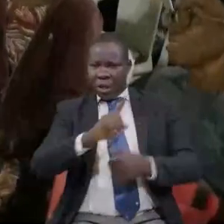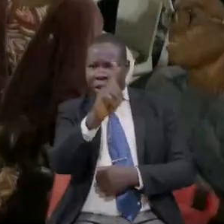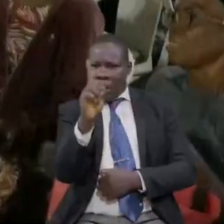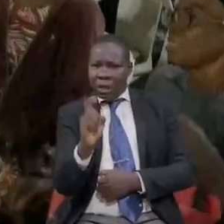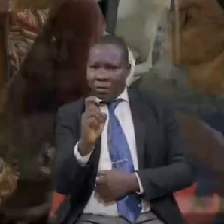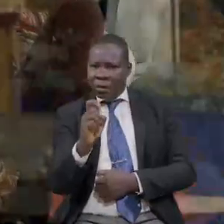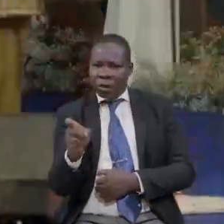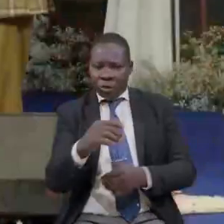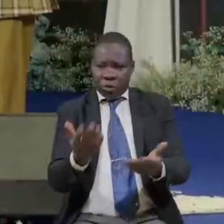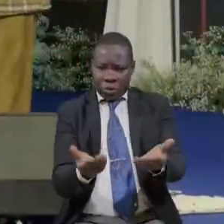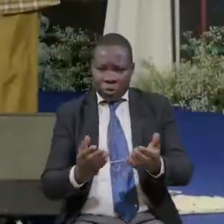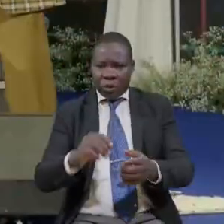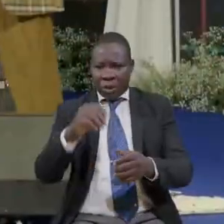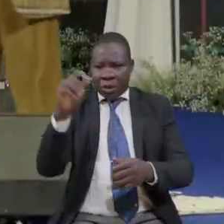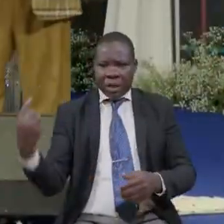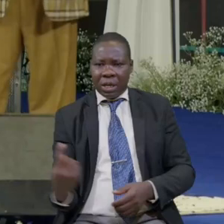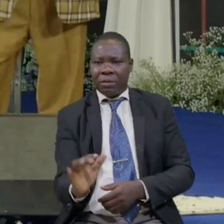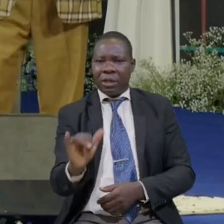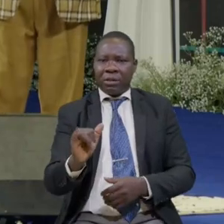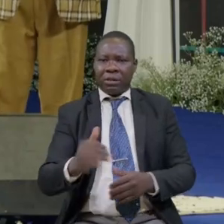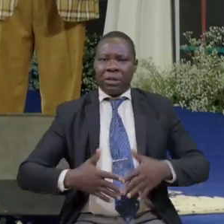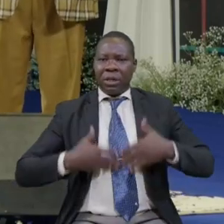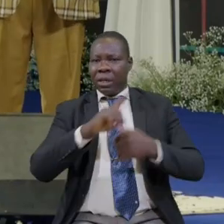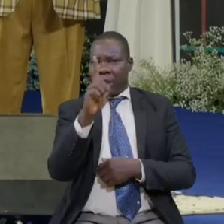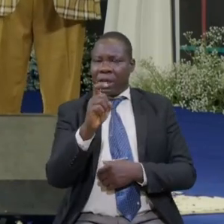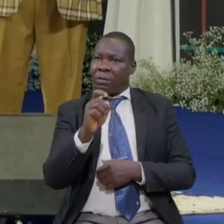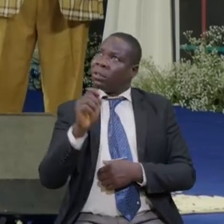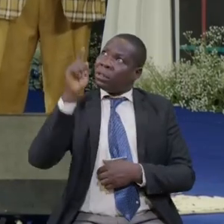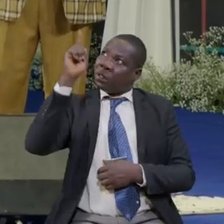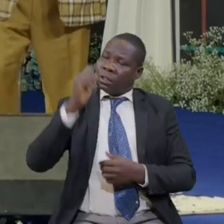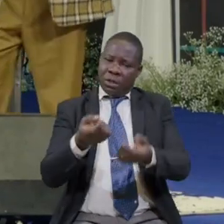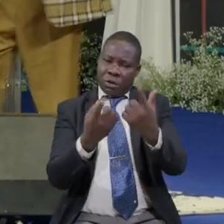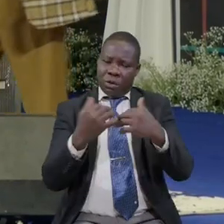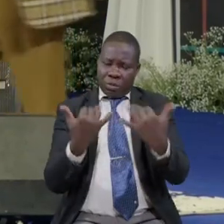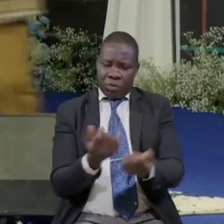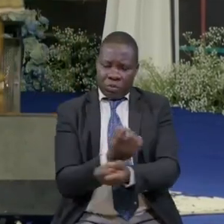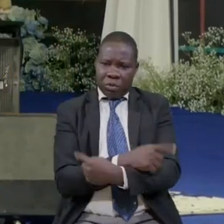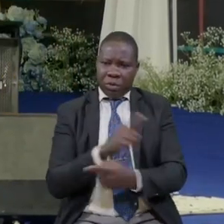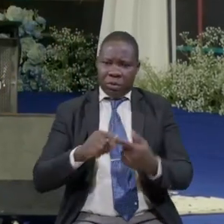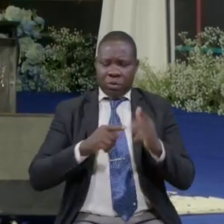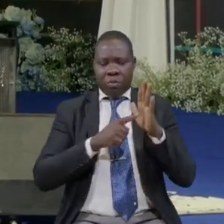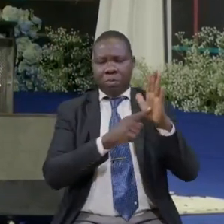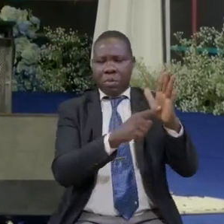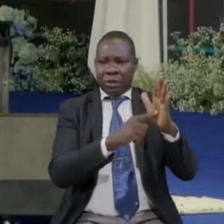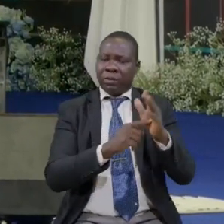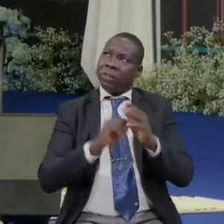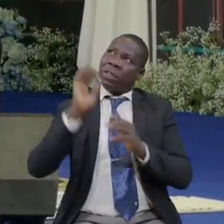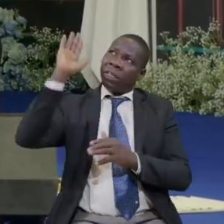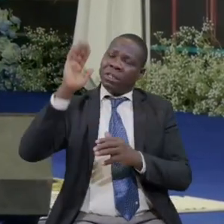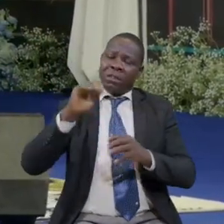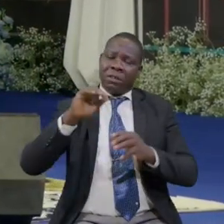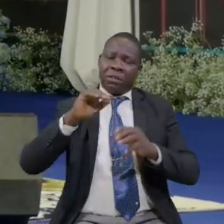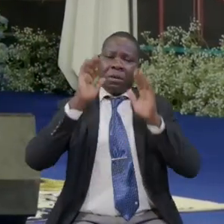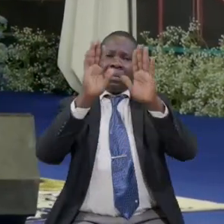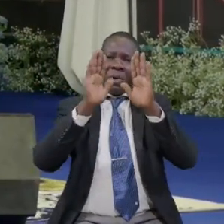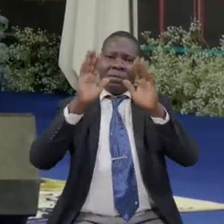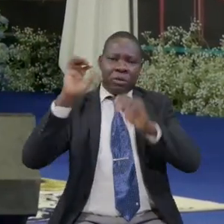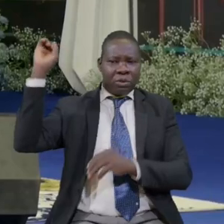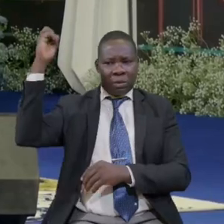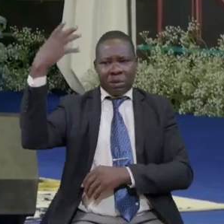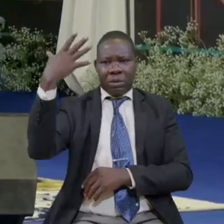vie? Vous voulez la vie éternelle? Dieu vient aujourd'hui pour manifester